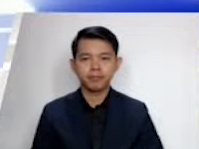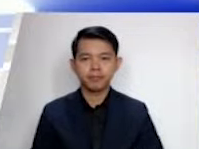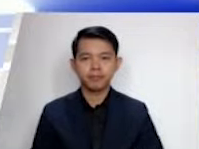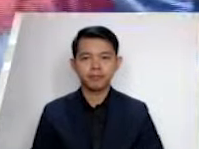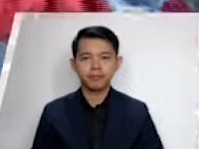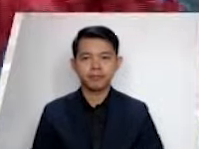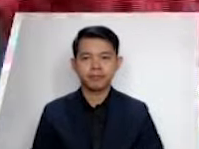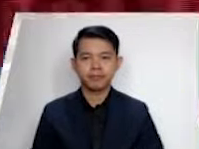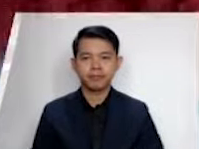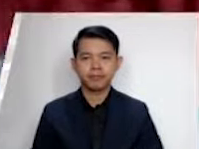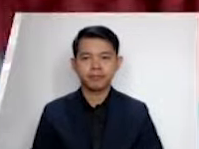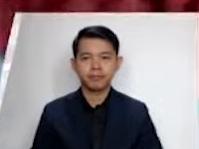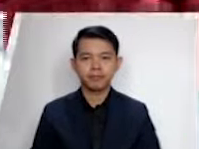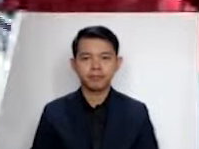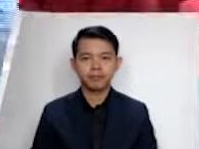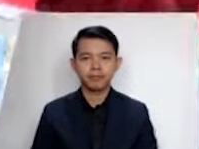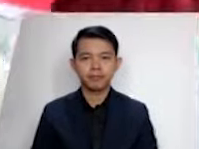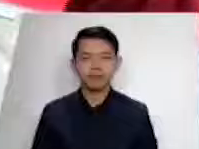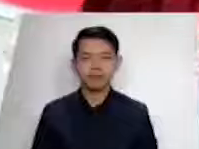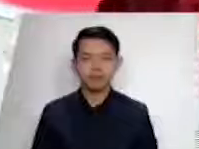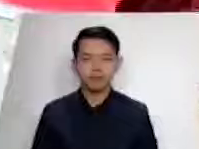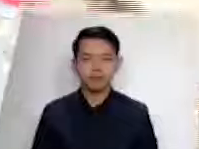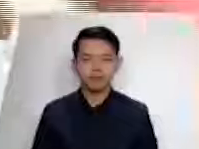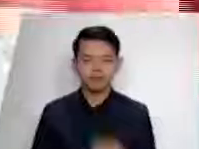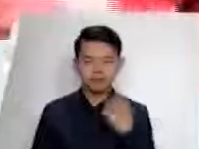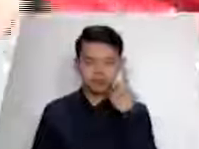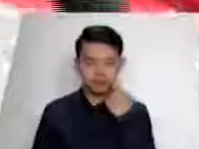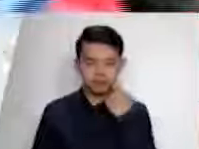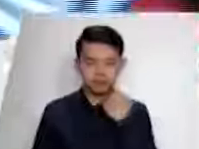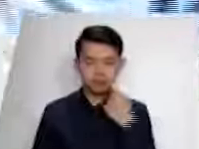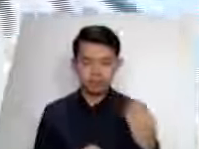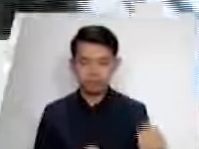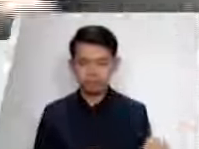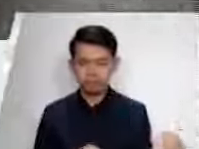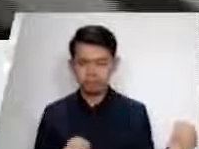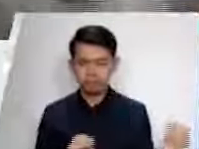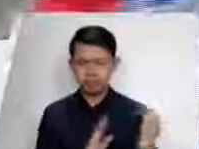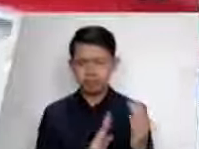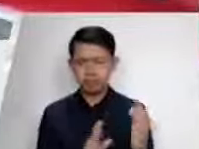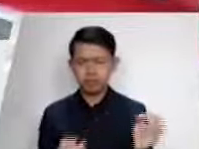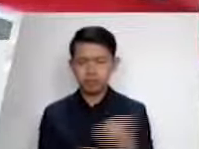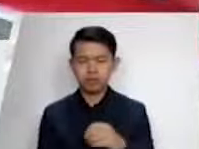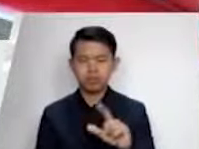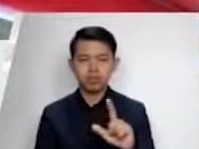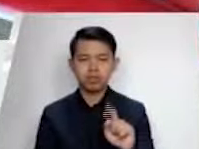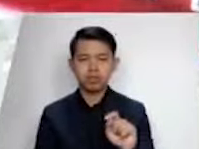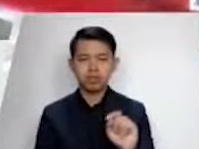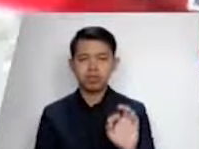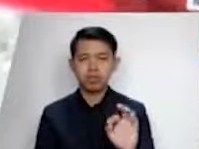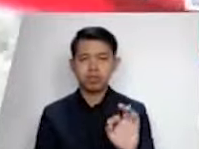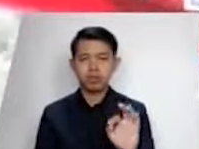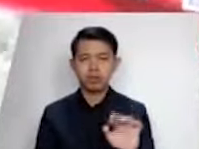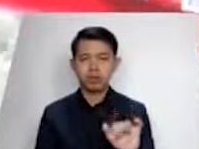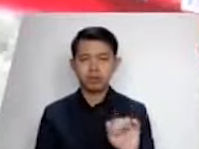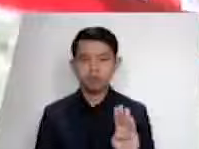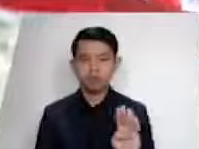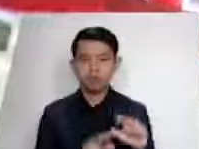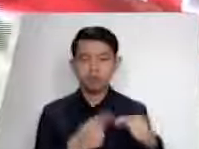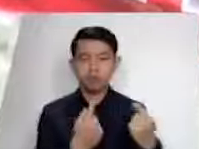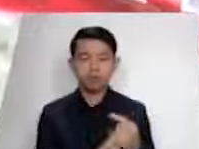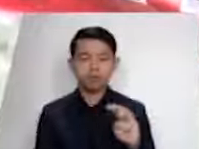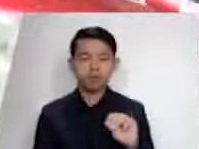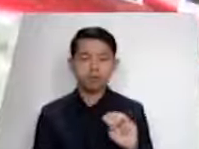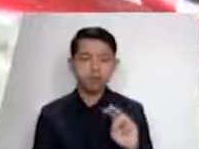Tony, nasa harap na nga ng opisina ng LTFRB doon sa May East Avenue sa Quezon City, ang grupong manibela na nagkikilos